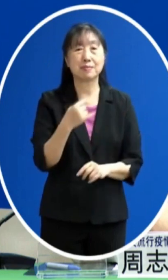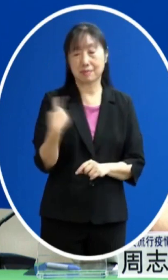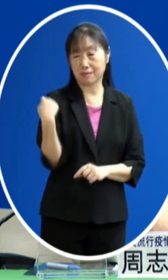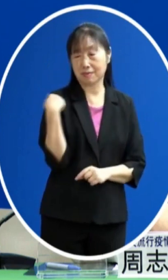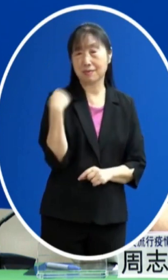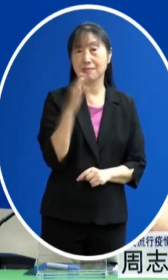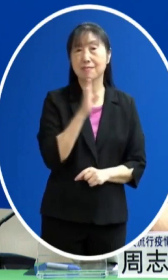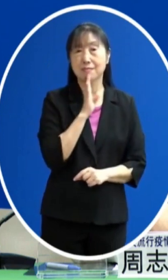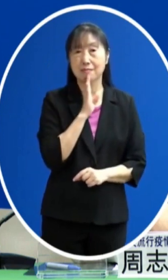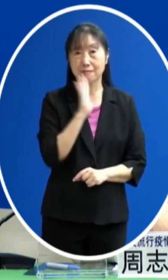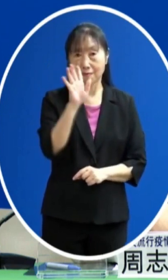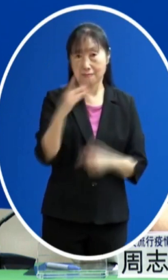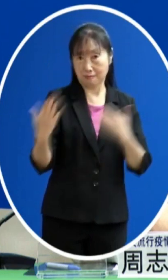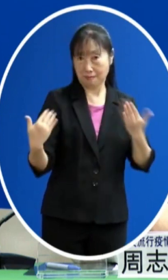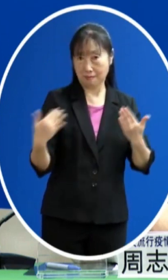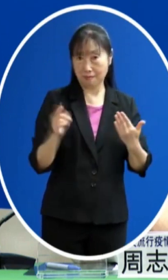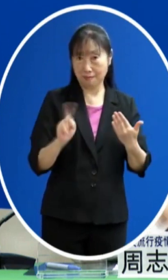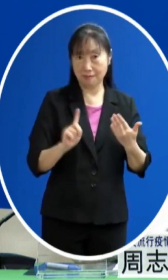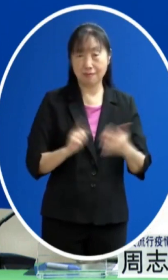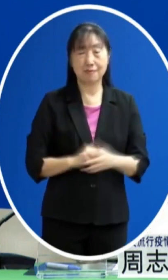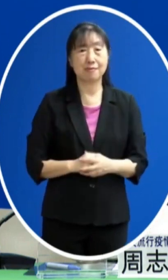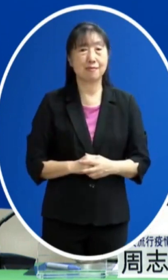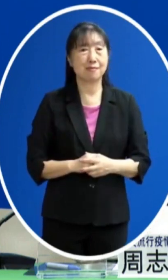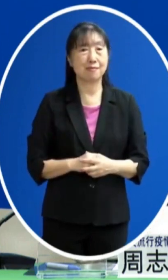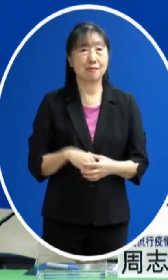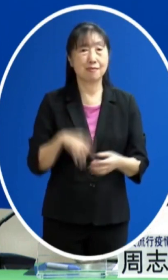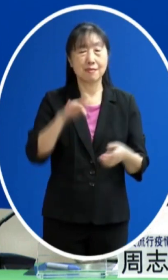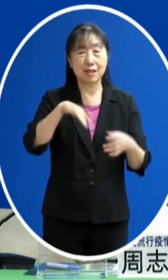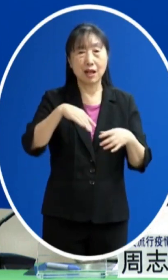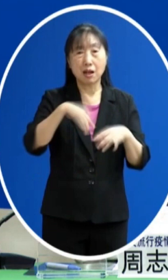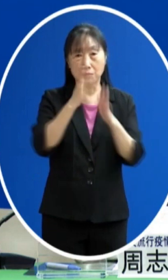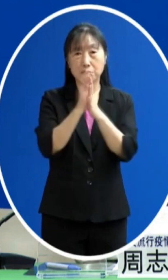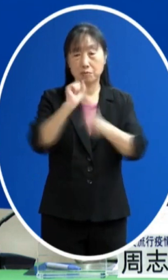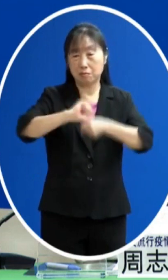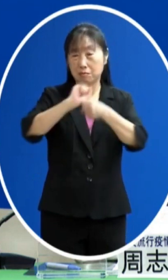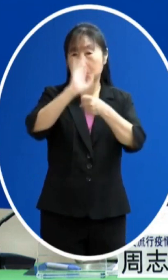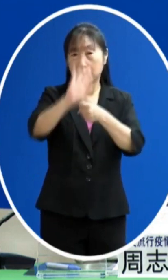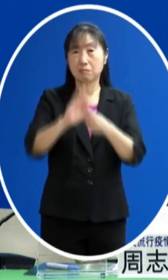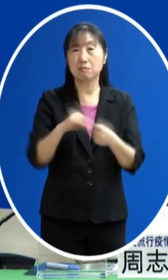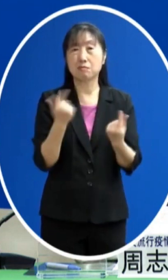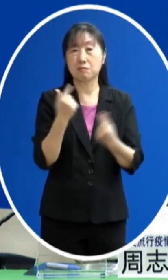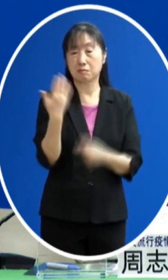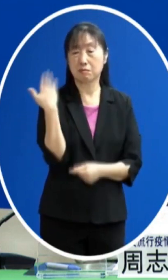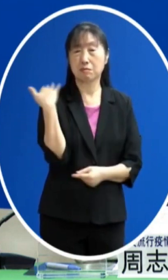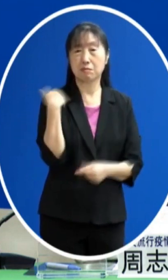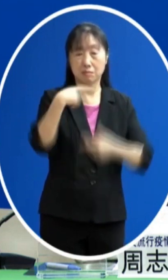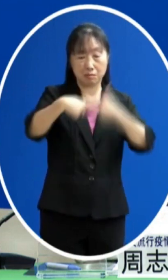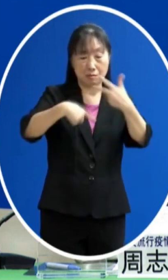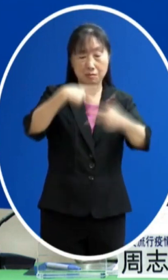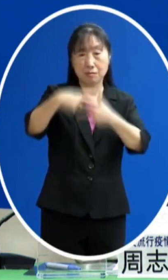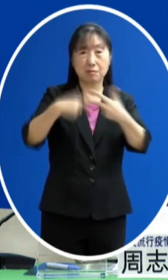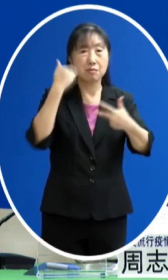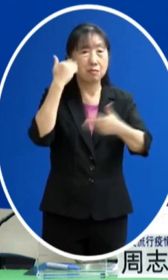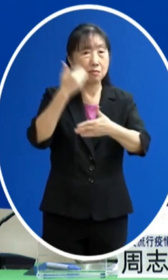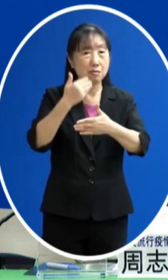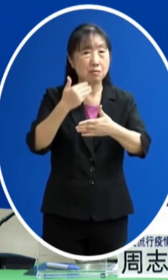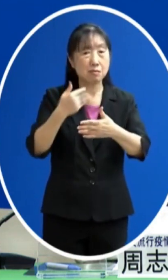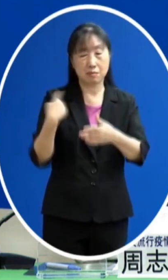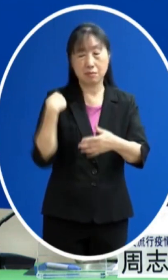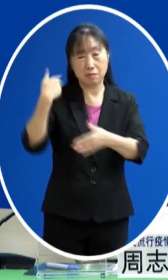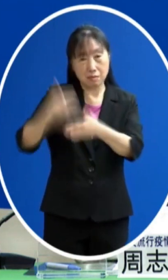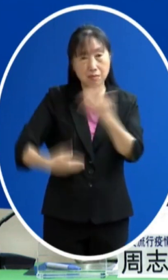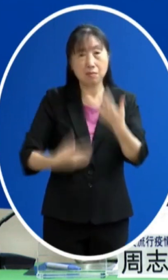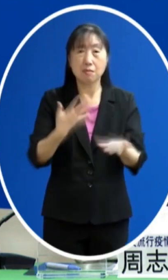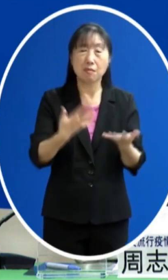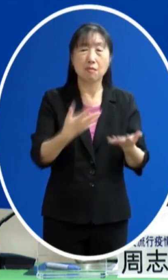昨天事实上有很明显的一个使用的成长，在这个过去一周如果扣掉昨天的话，实际